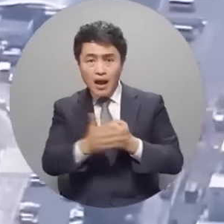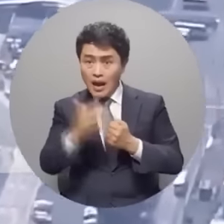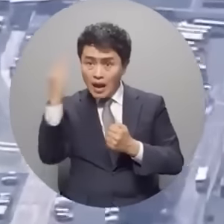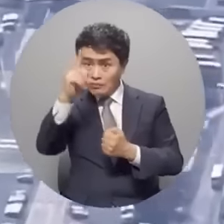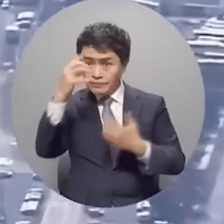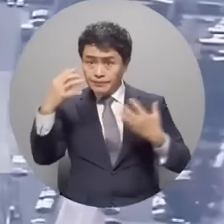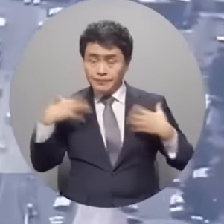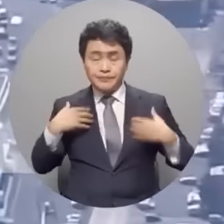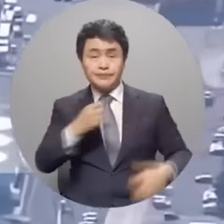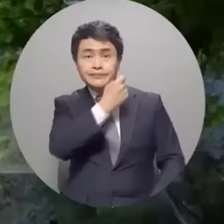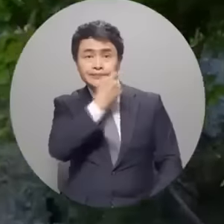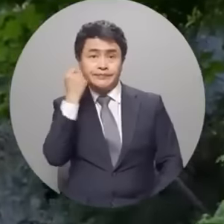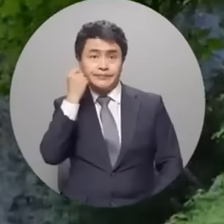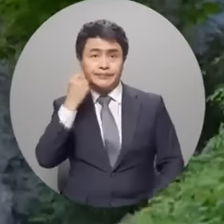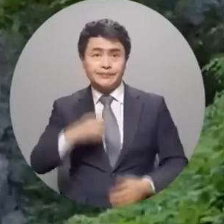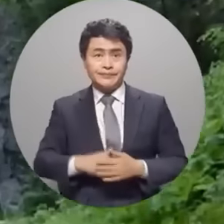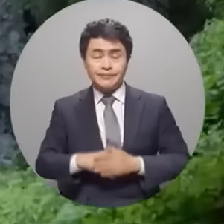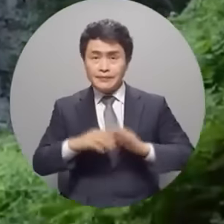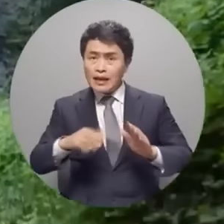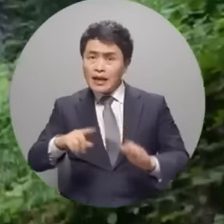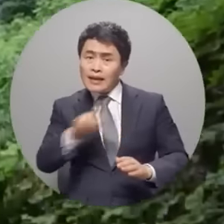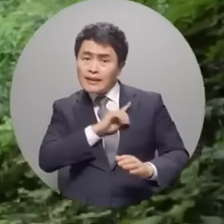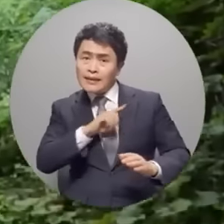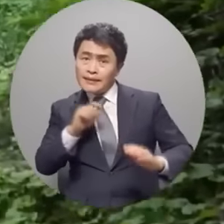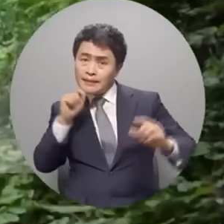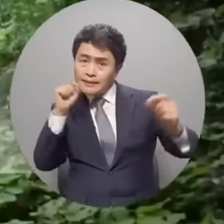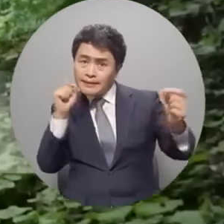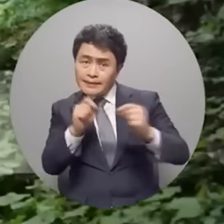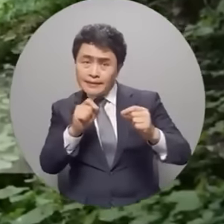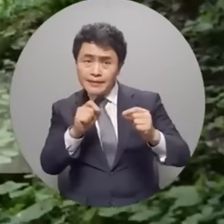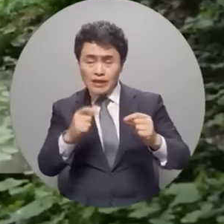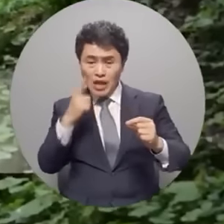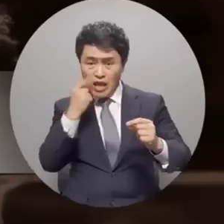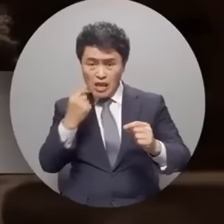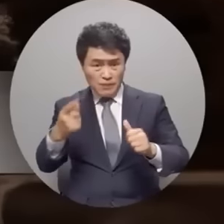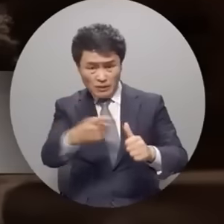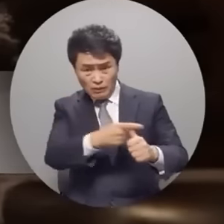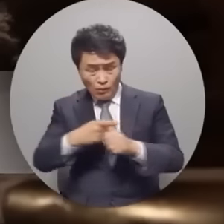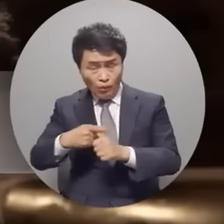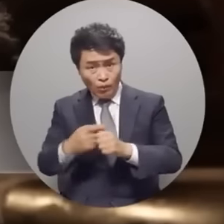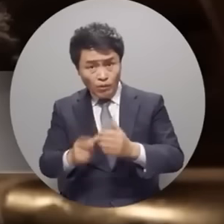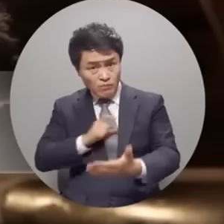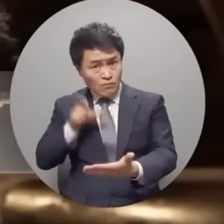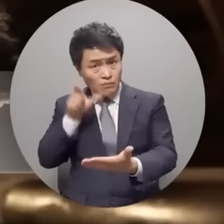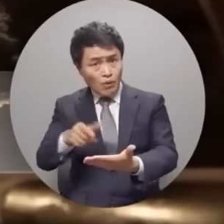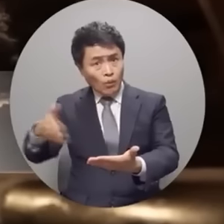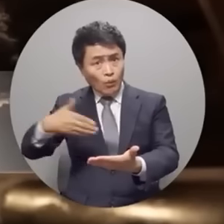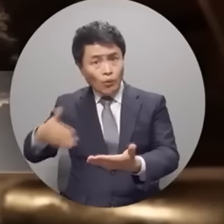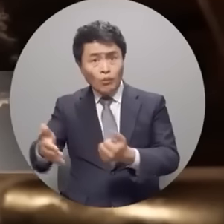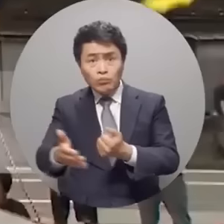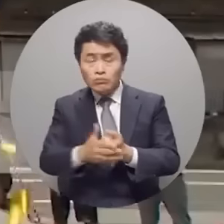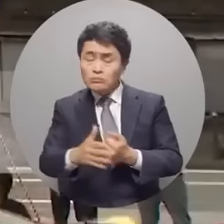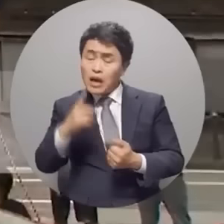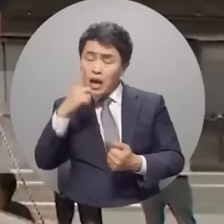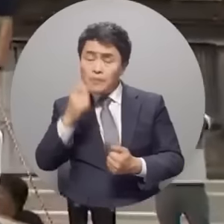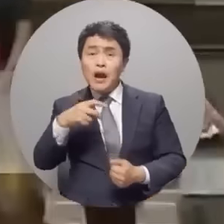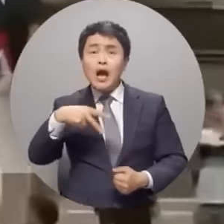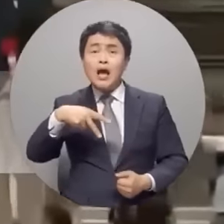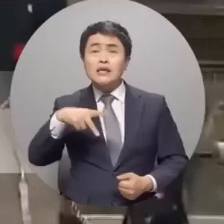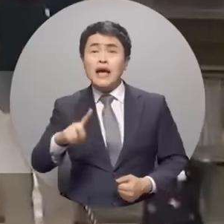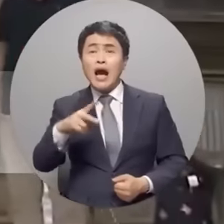정부는 침묵했습니다. 가장 최근엔 일제의 강제 동원 사실이 적시되지 않았는데도 일본